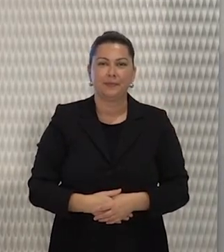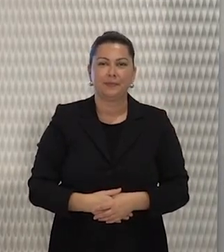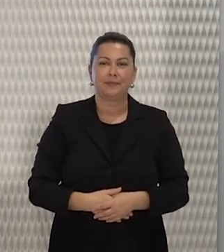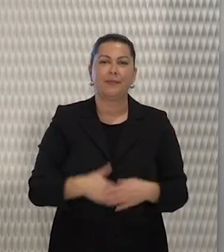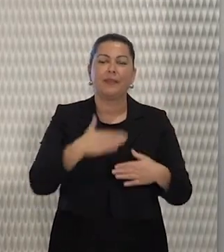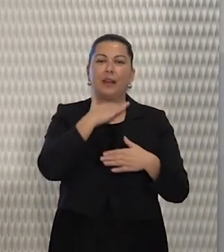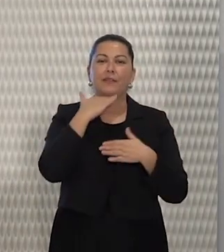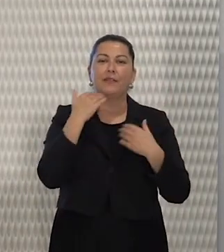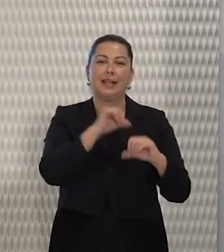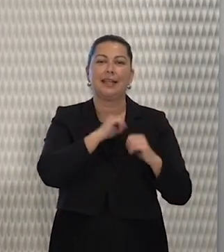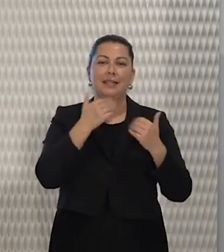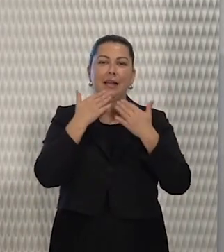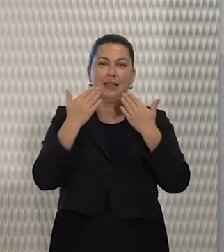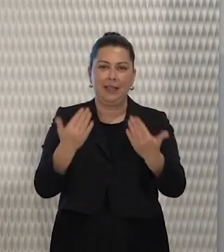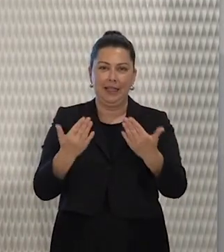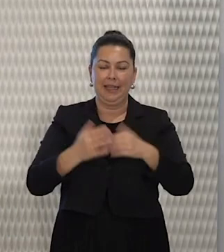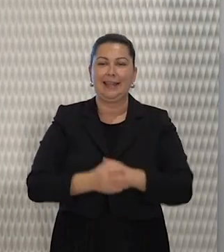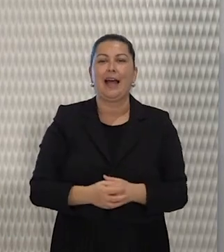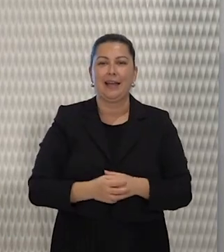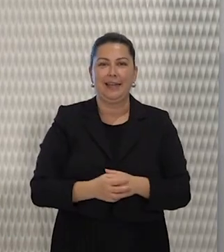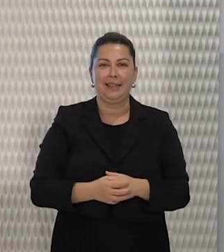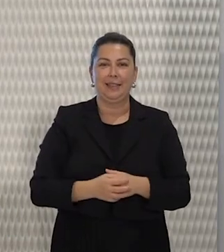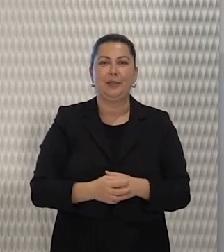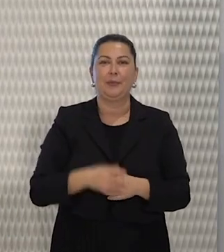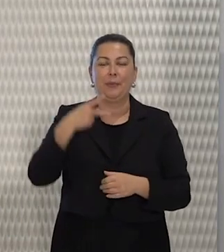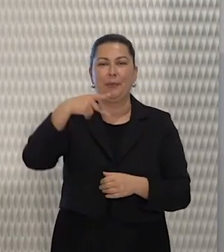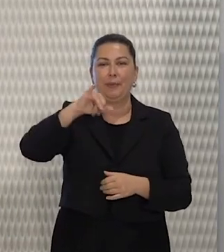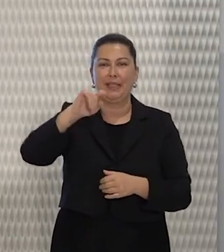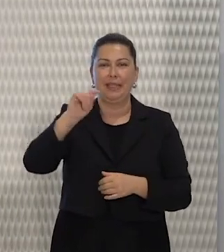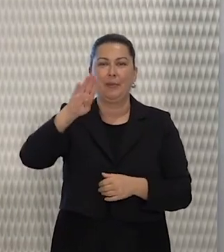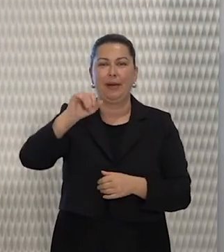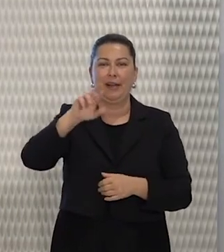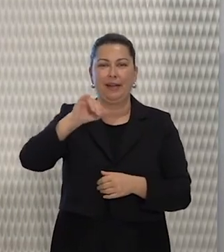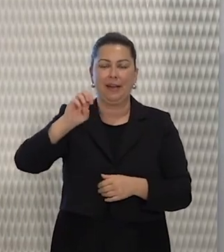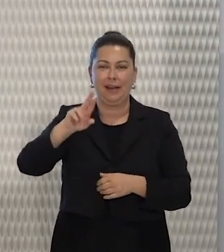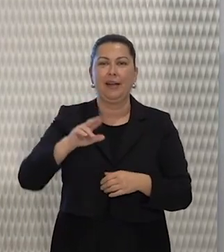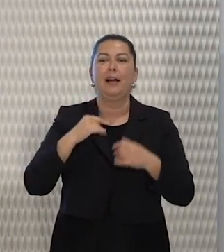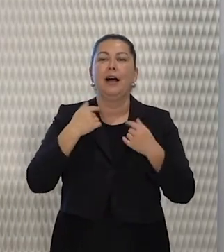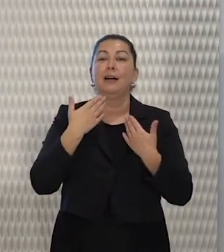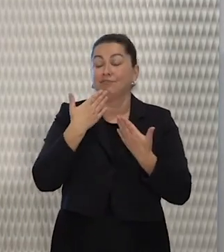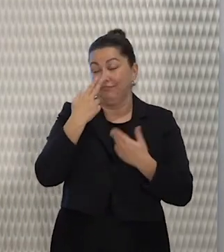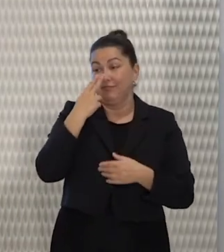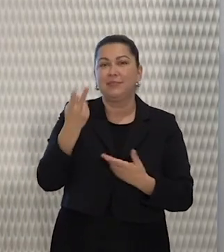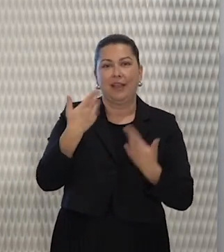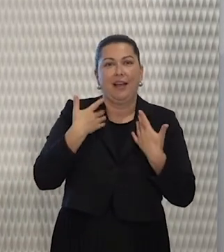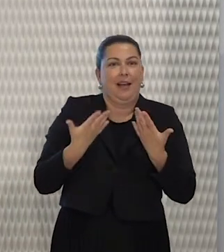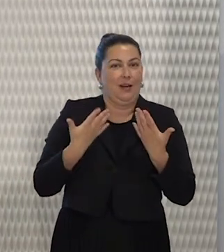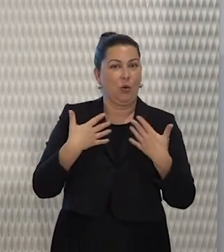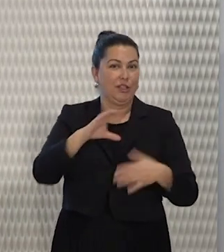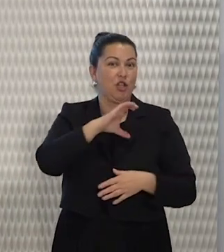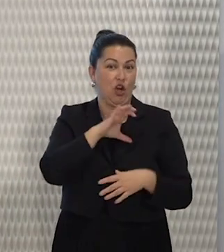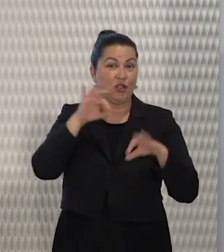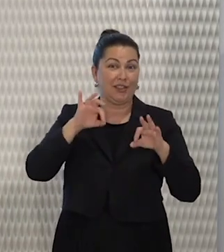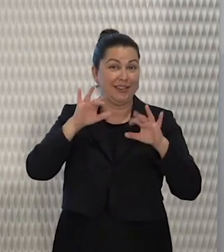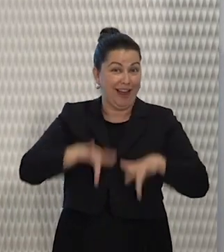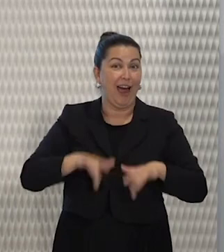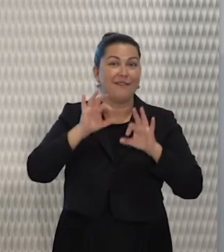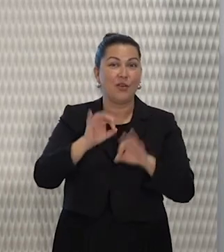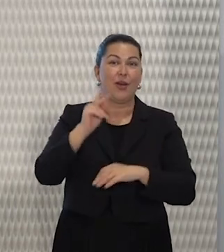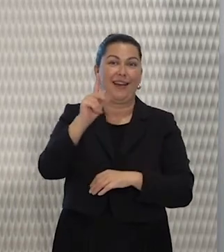Vielen herzlichen Dank, Pit Bayra. Wir sehen also, hier die Chance zu geben. KTM hat wahnsinnig profitiert dass Bit Mara